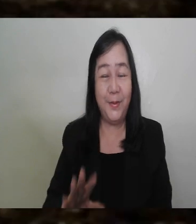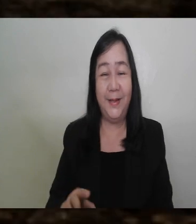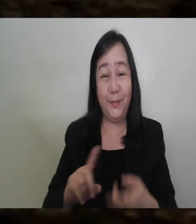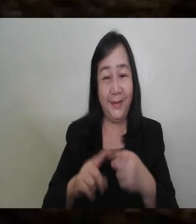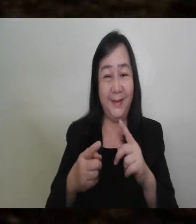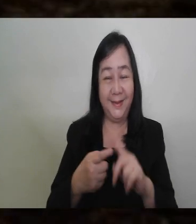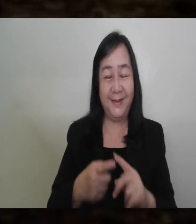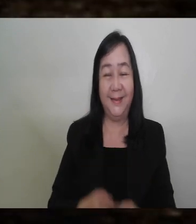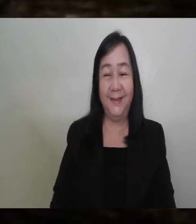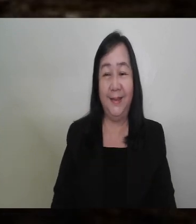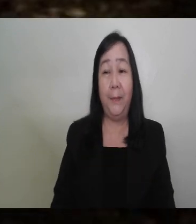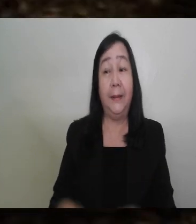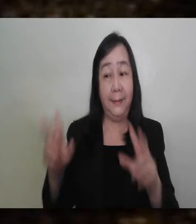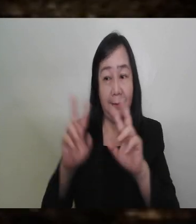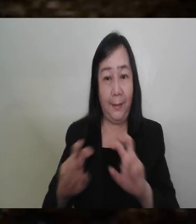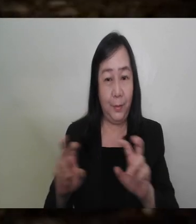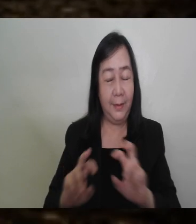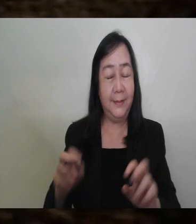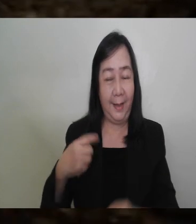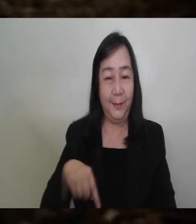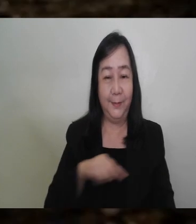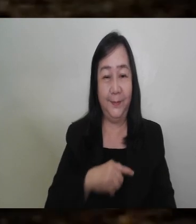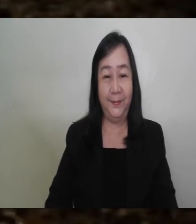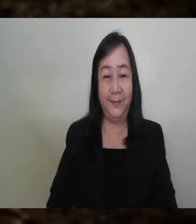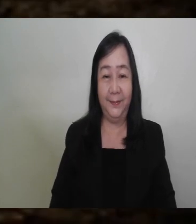Teka muna mga kapatid, magnilay muna tayo.